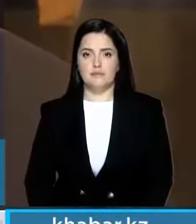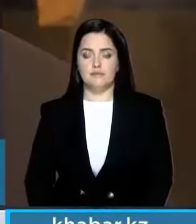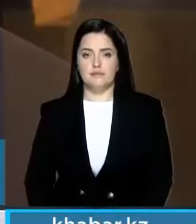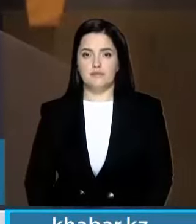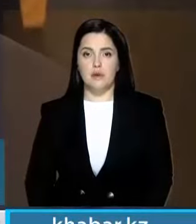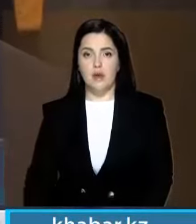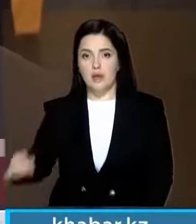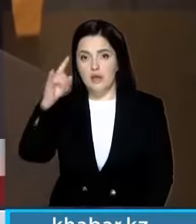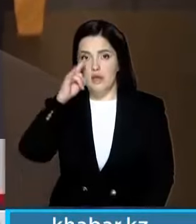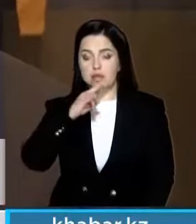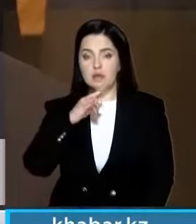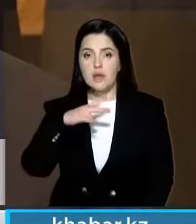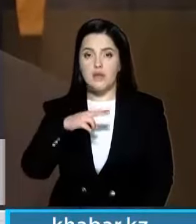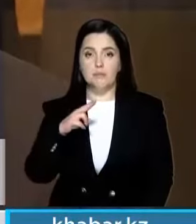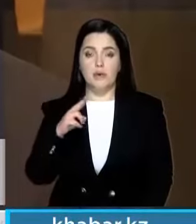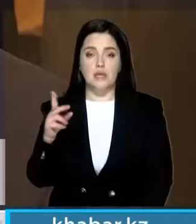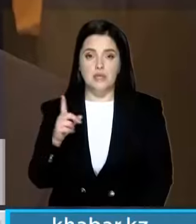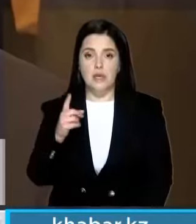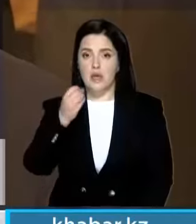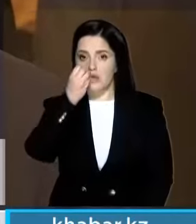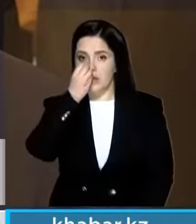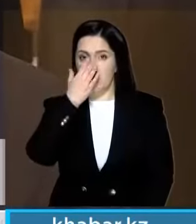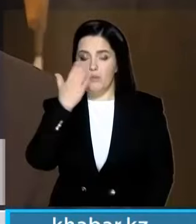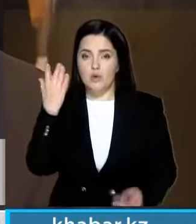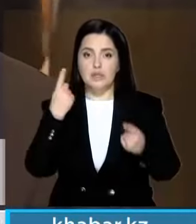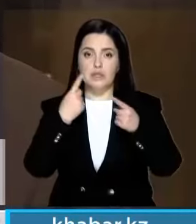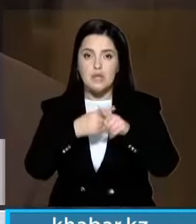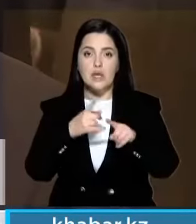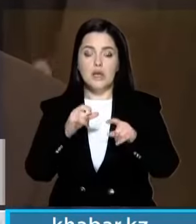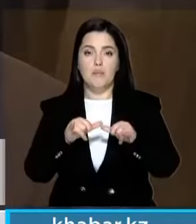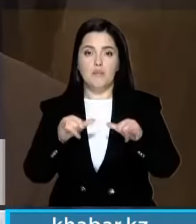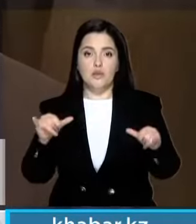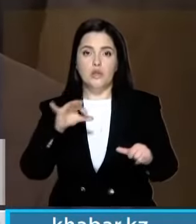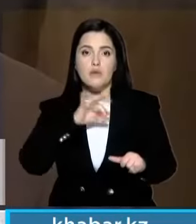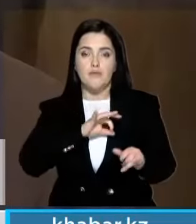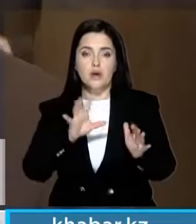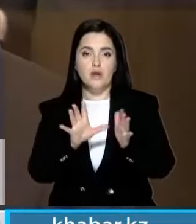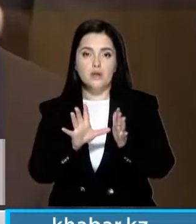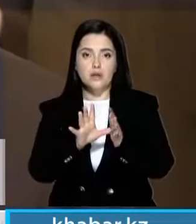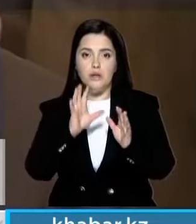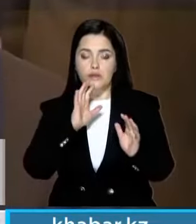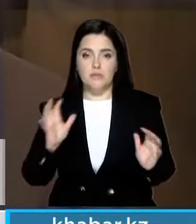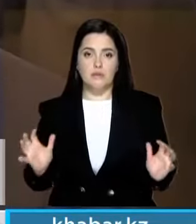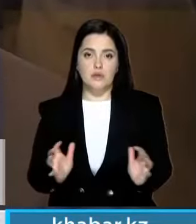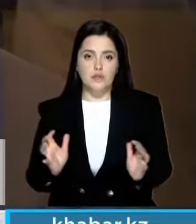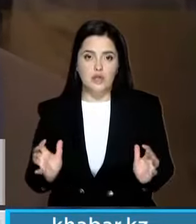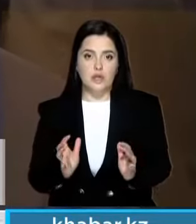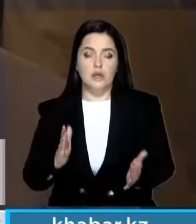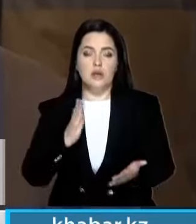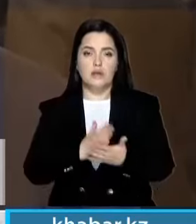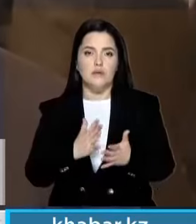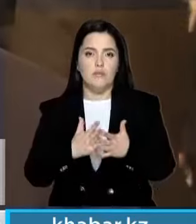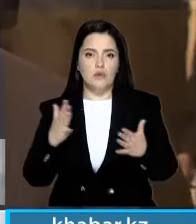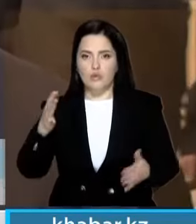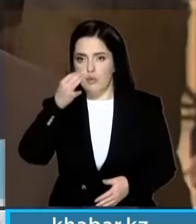На казахстанских НПЗ используются японские технологии для повышения эффективности и энергосбережения. Японские компании имеют большой